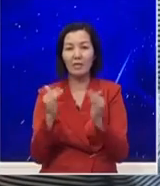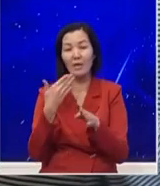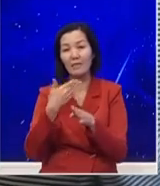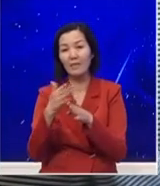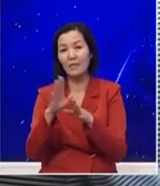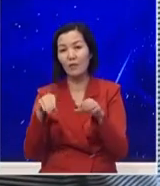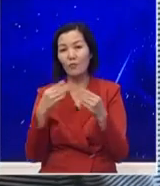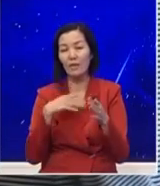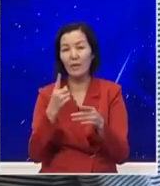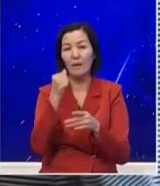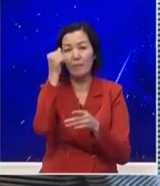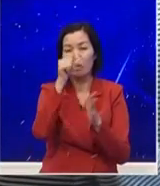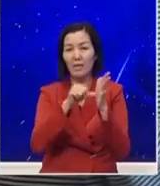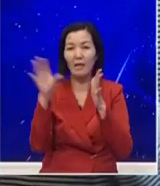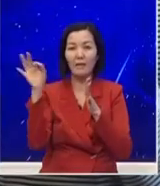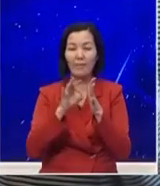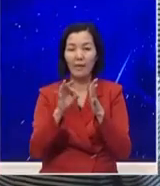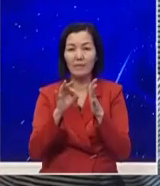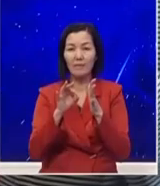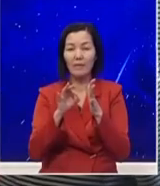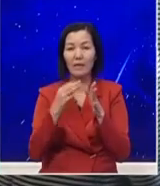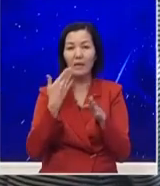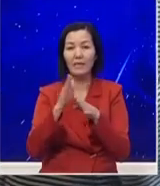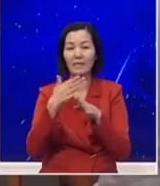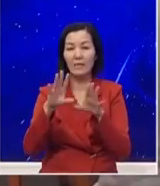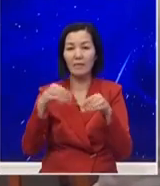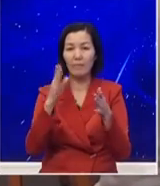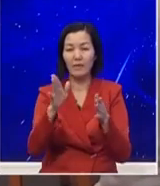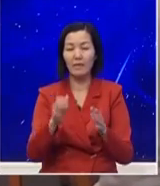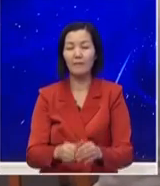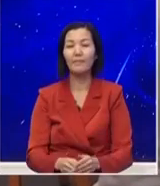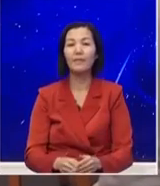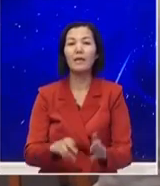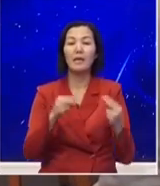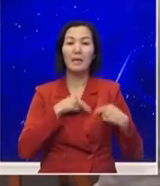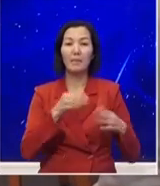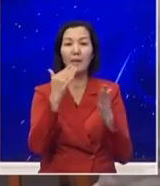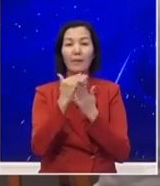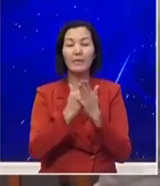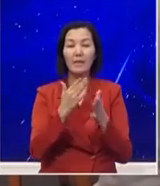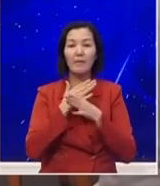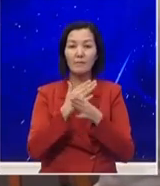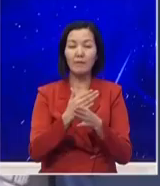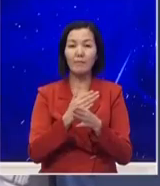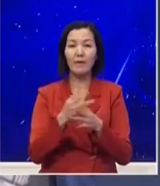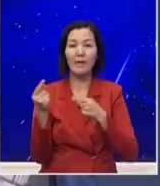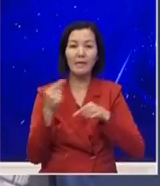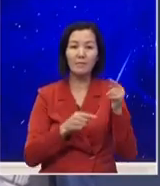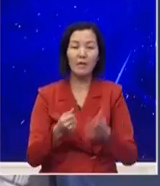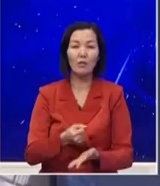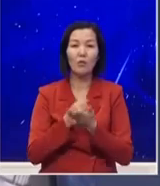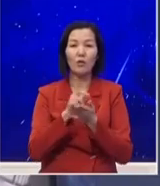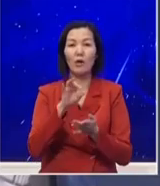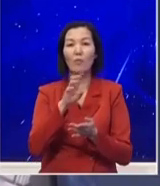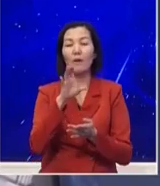көздейді. Бұл жылдық 6%-ден кепілмен оларға несиелер беріледі. Еңбек бағдарламасынан бөлек облыста кәсіпкерлікті қолдауға бастау